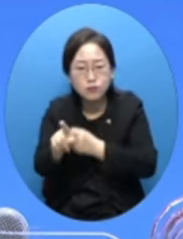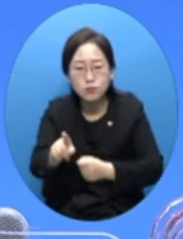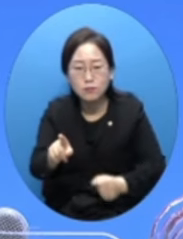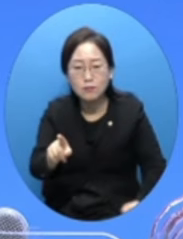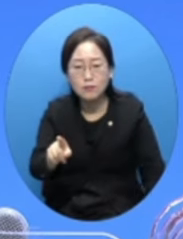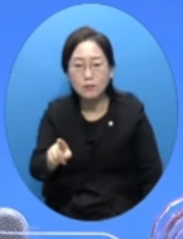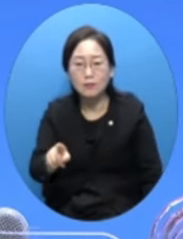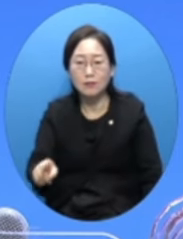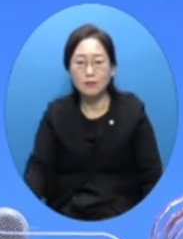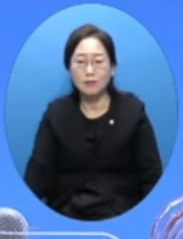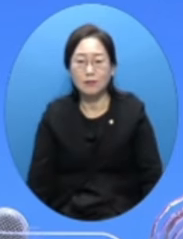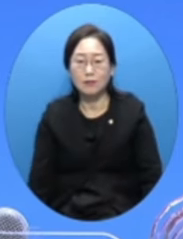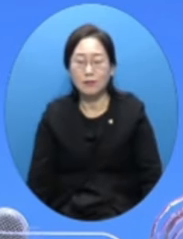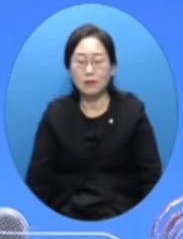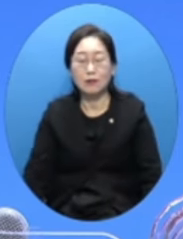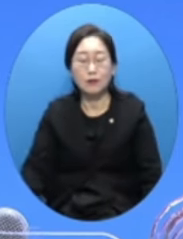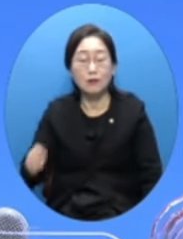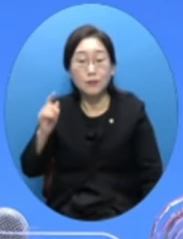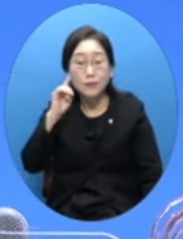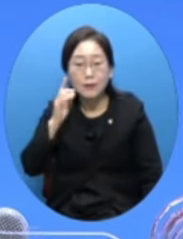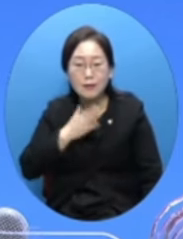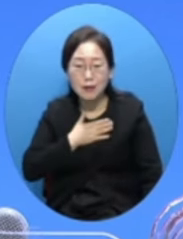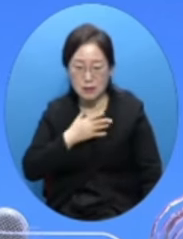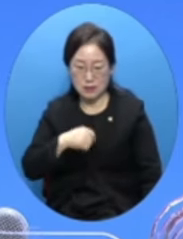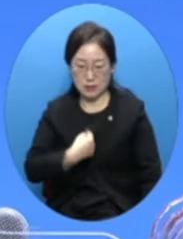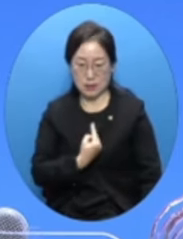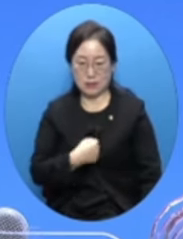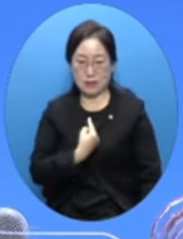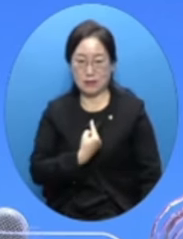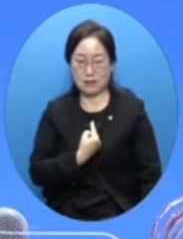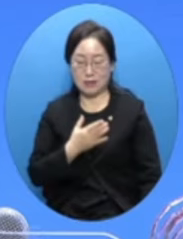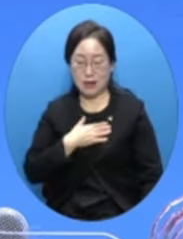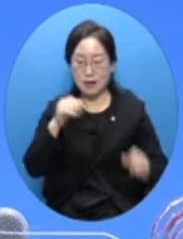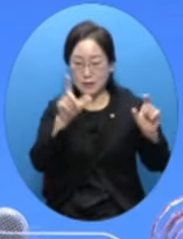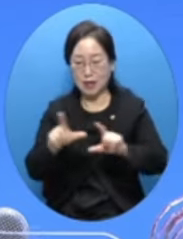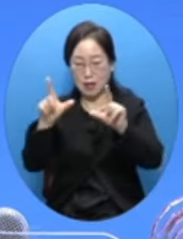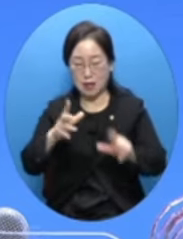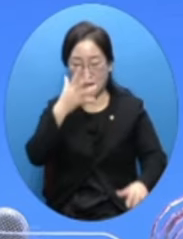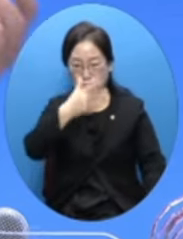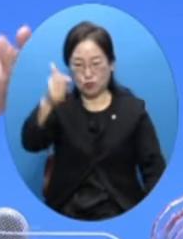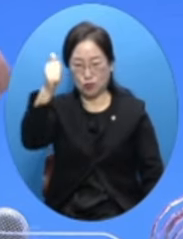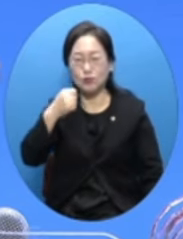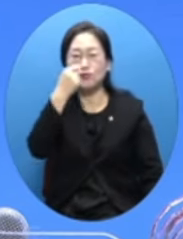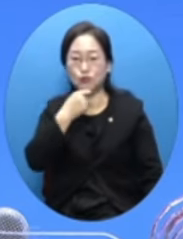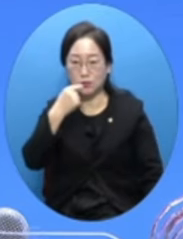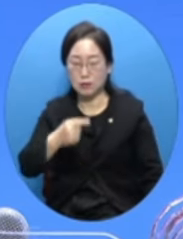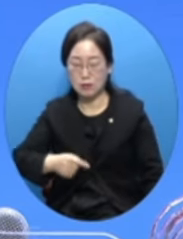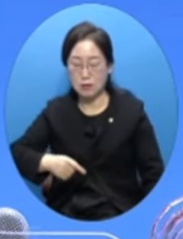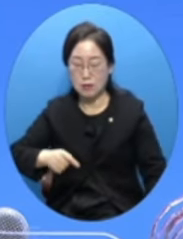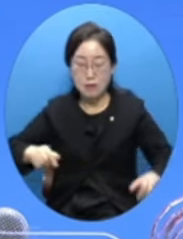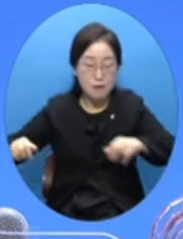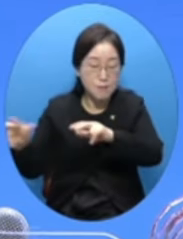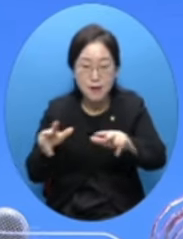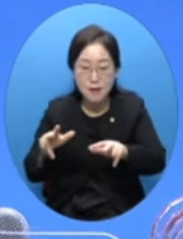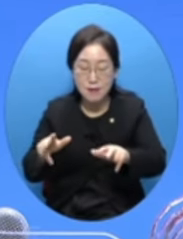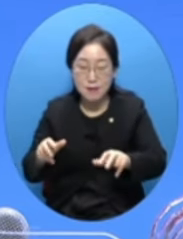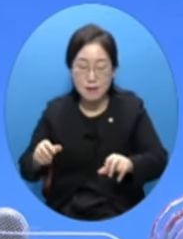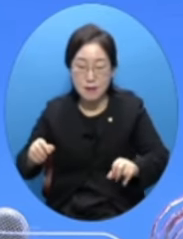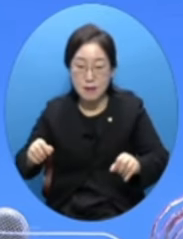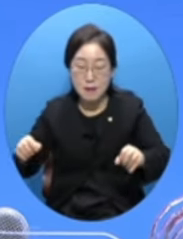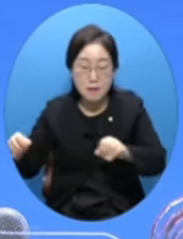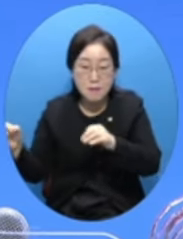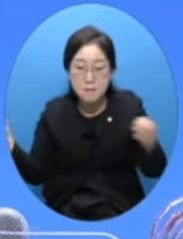그것은 내가 내 삶의 주인으로 살아왔기 때문입니다. 내 급한 성격, 내 감정에 따라 움직여온